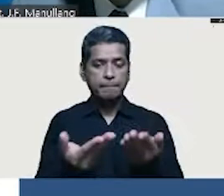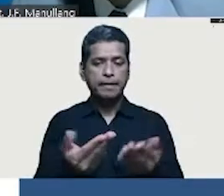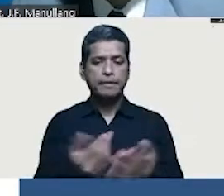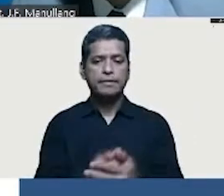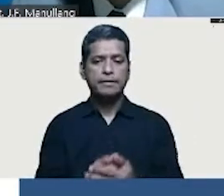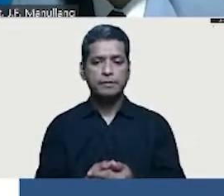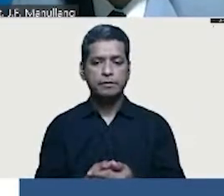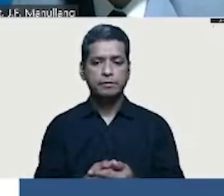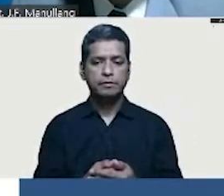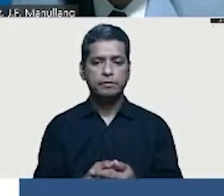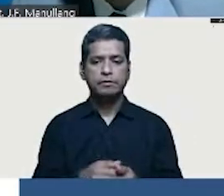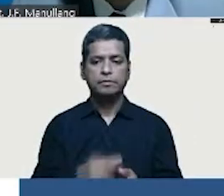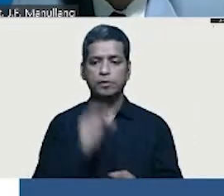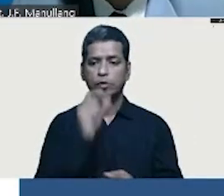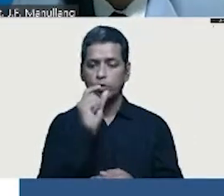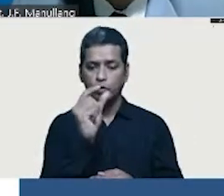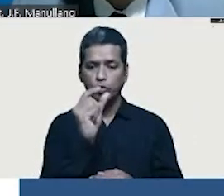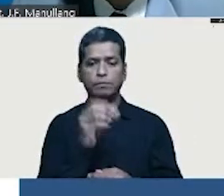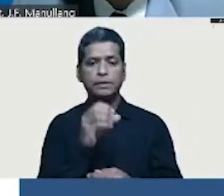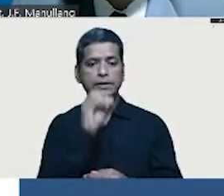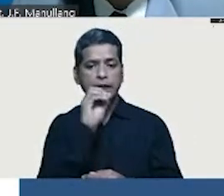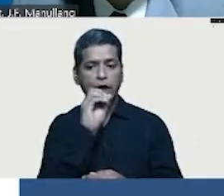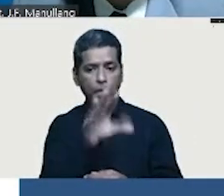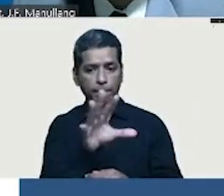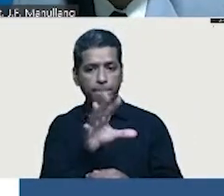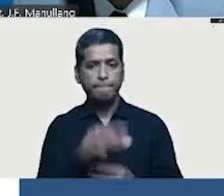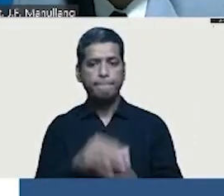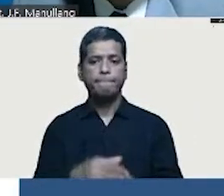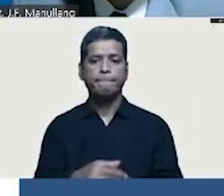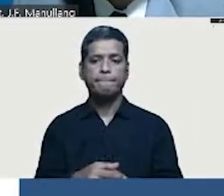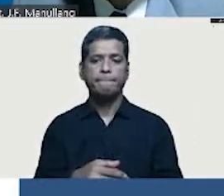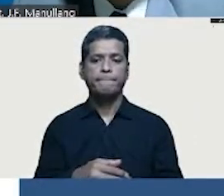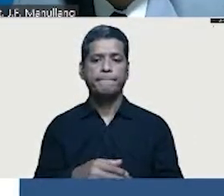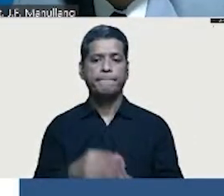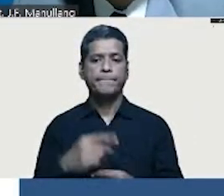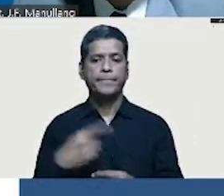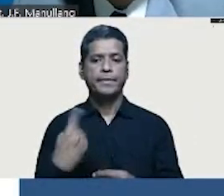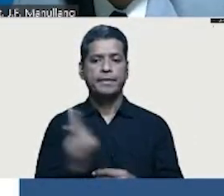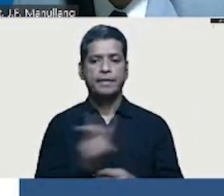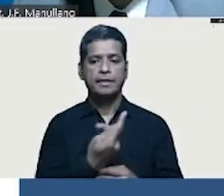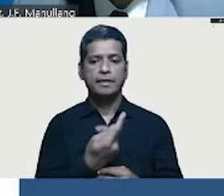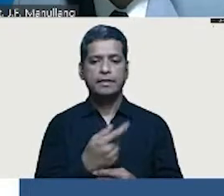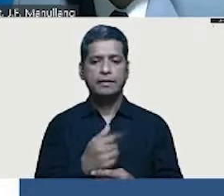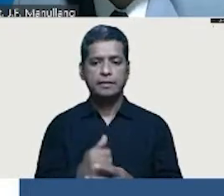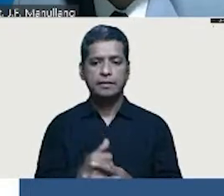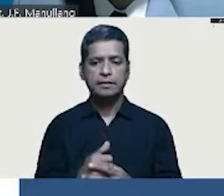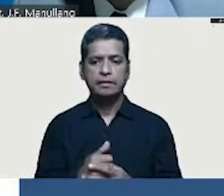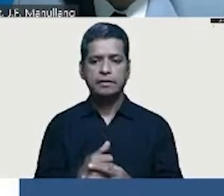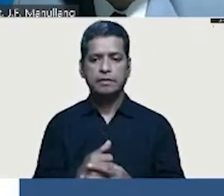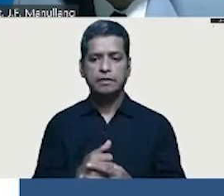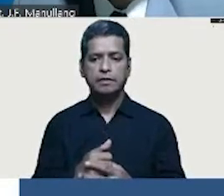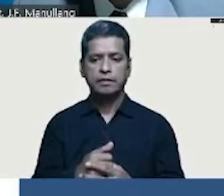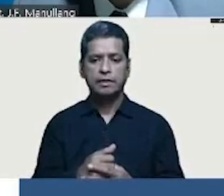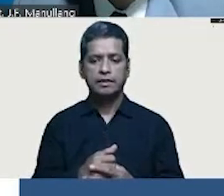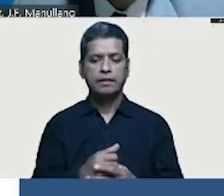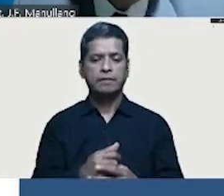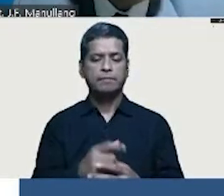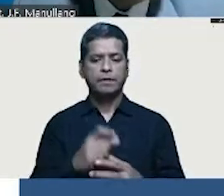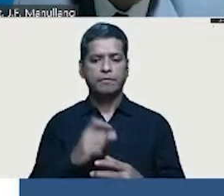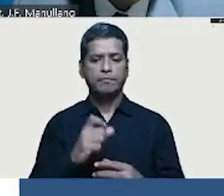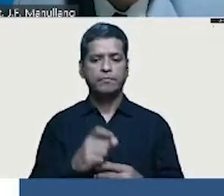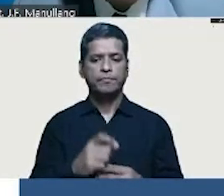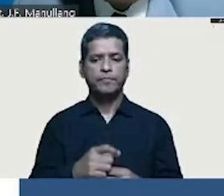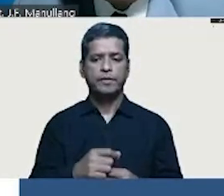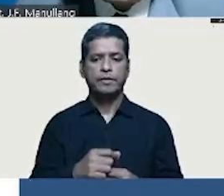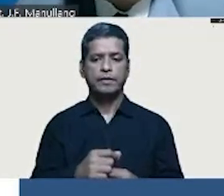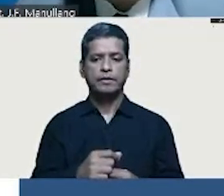untuk menjawab Alkitab maka kita biarkan Alkitab itu menjawab dirinya sendiri let the Bible